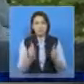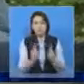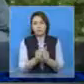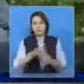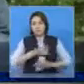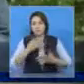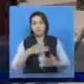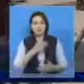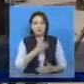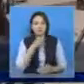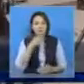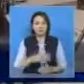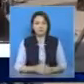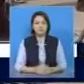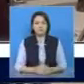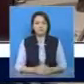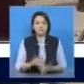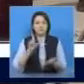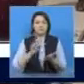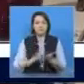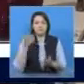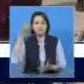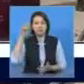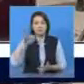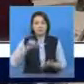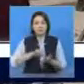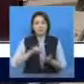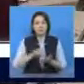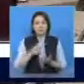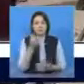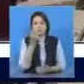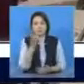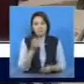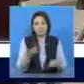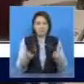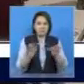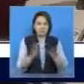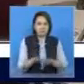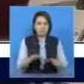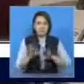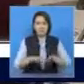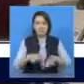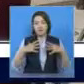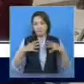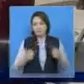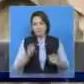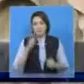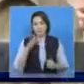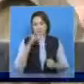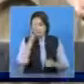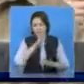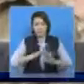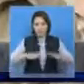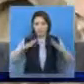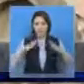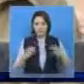мерекелік тілектерін арнады. Мына ардагерлер енді азғантай қалды ғой. Қалғандар аман болсын, ел халқы аман